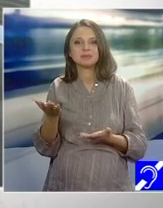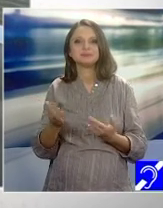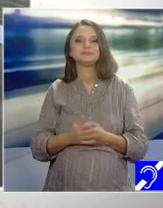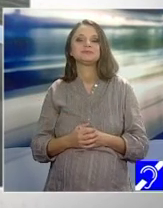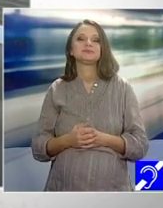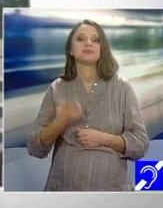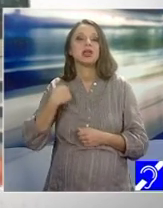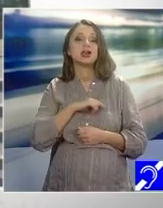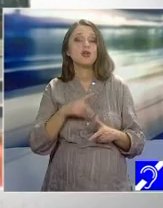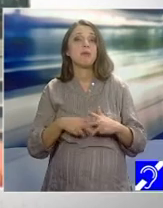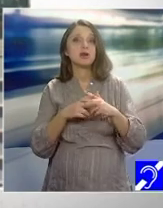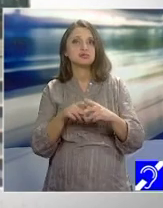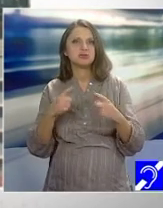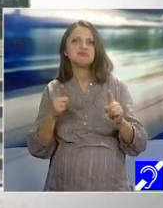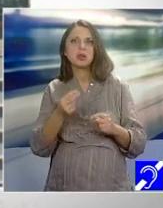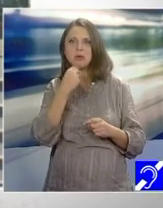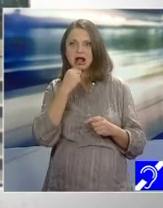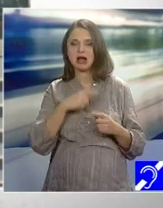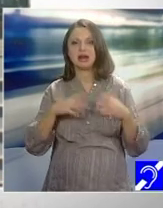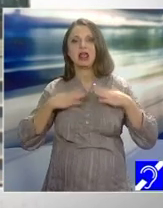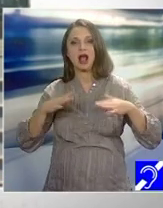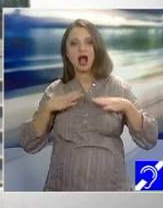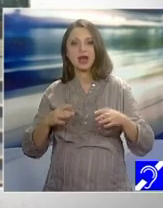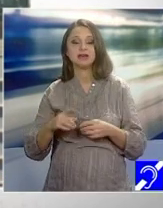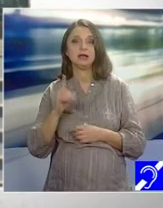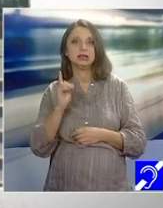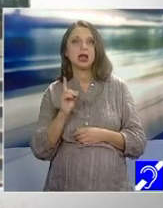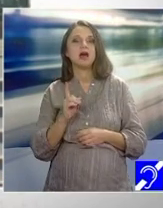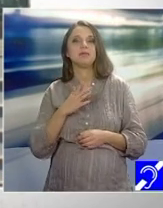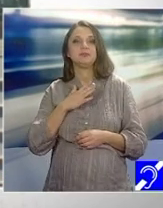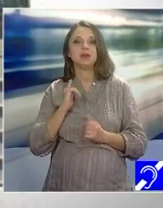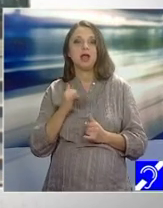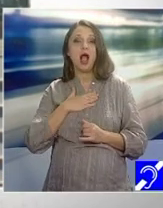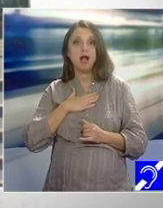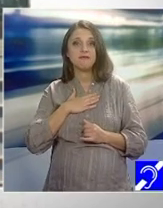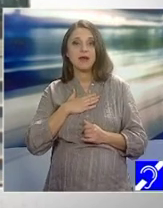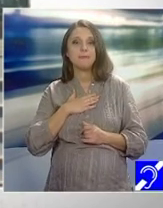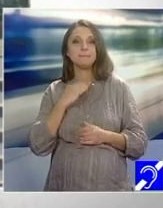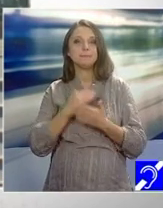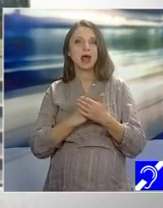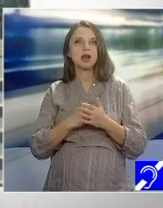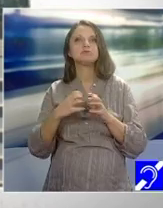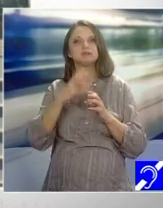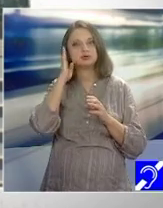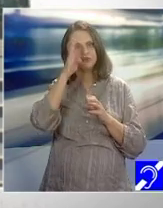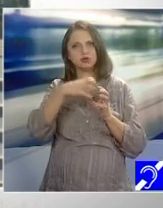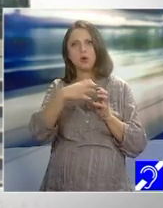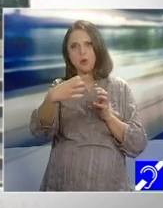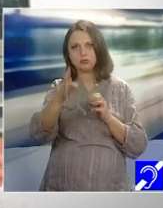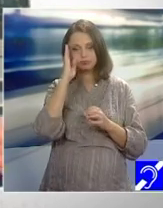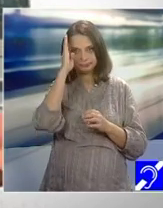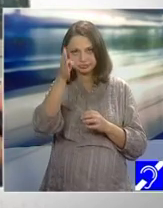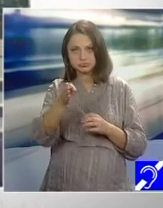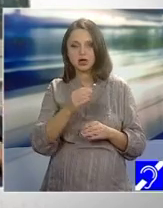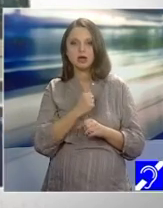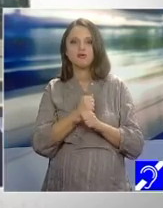am ajutat cu tot felul de lucruri, alimente, haine și mai departe, dar avem, așa cum am spus, avem un plan sustenabil pentru ei. este